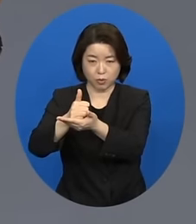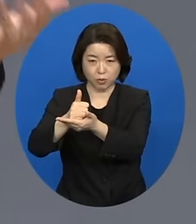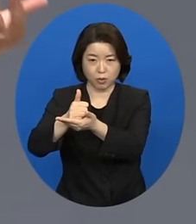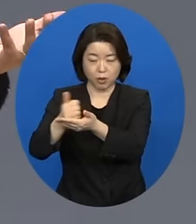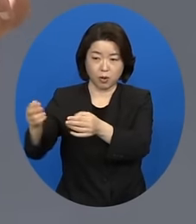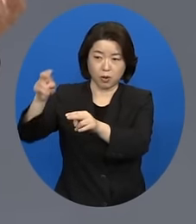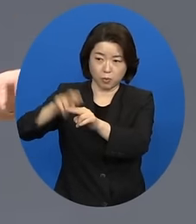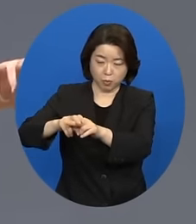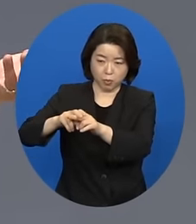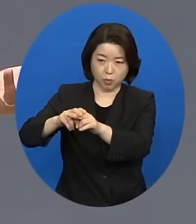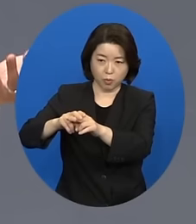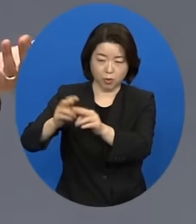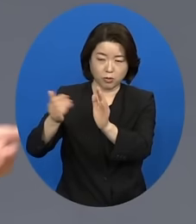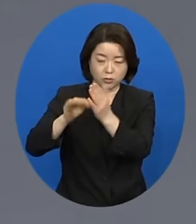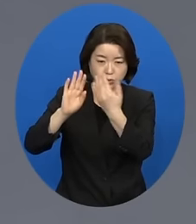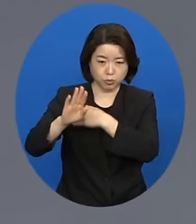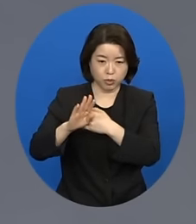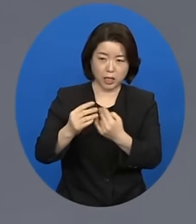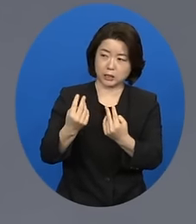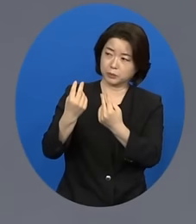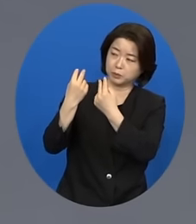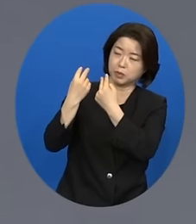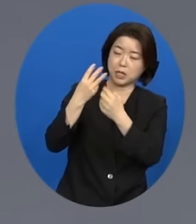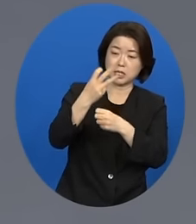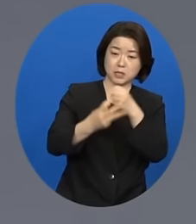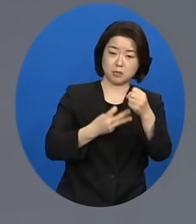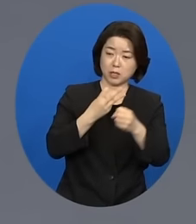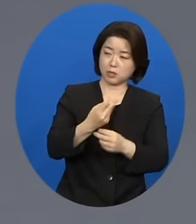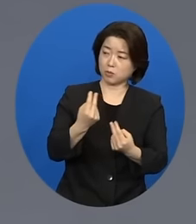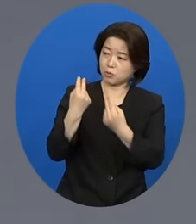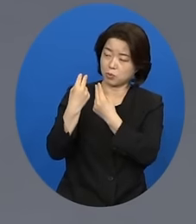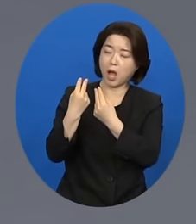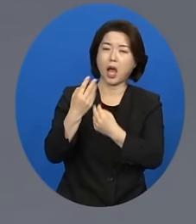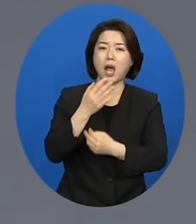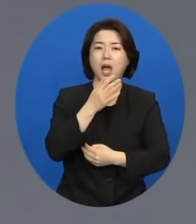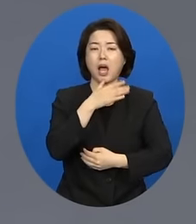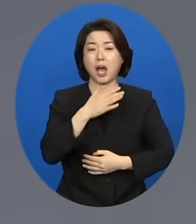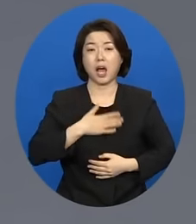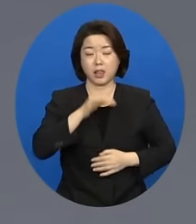13년을 돌아보니까 아, 자신의 인생이 이제는 해석이 되더라는 것이죠. 그것을 두 가지로